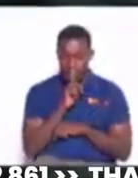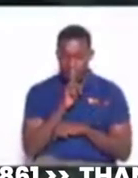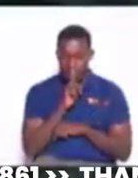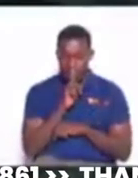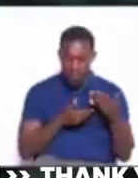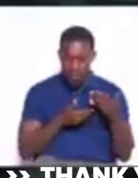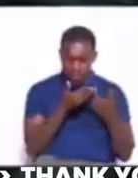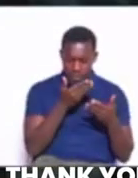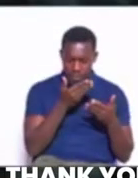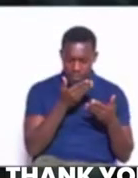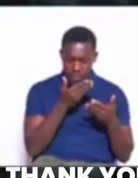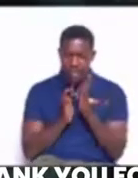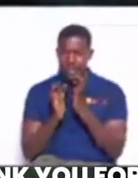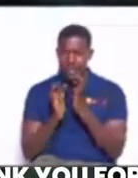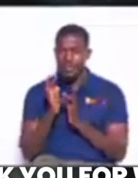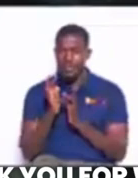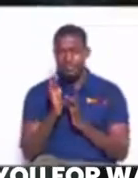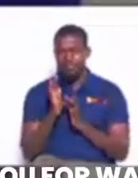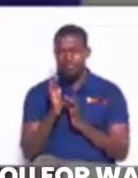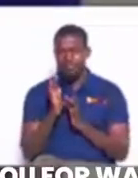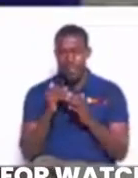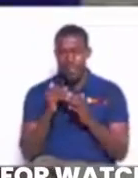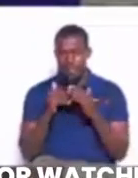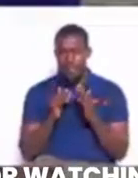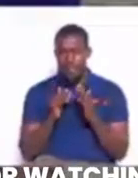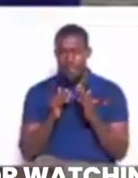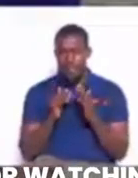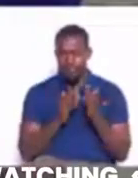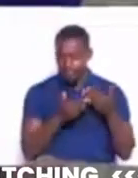Jesus. Nena na Yesu.